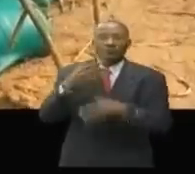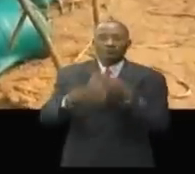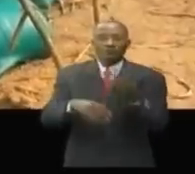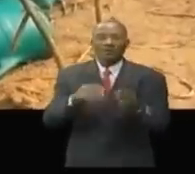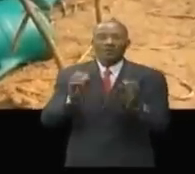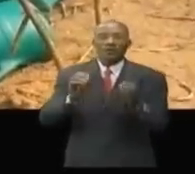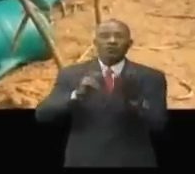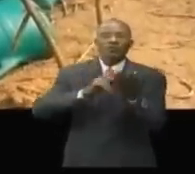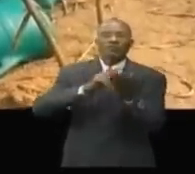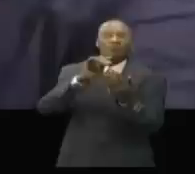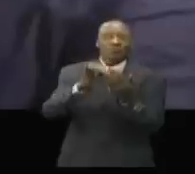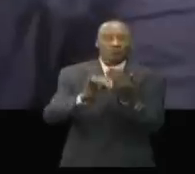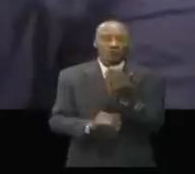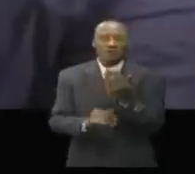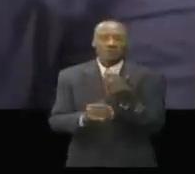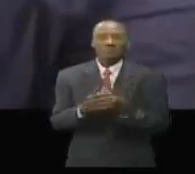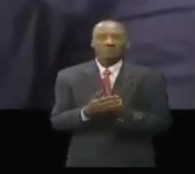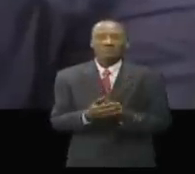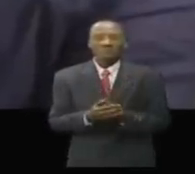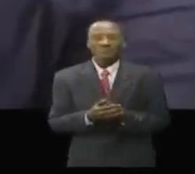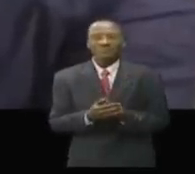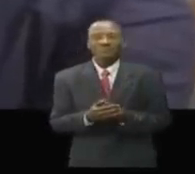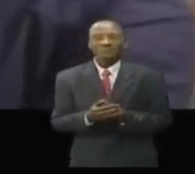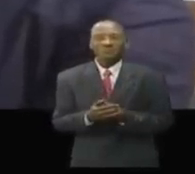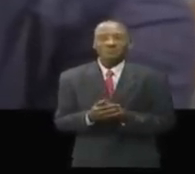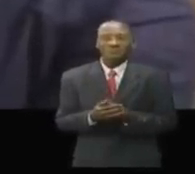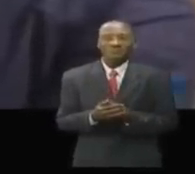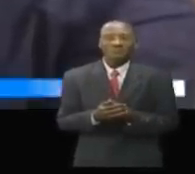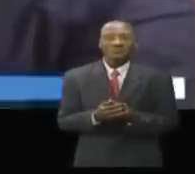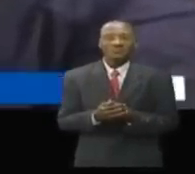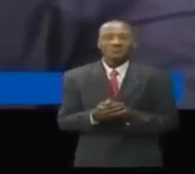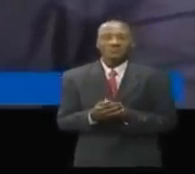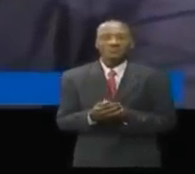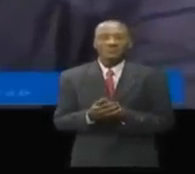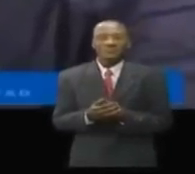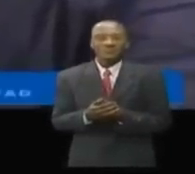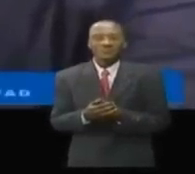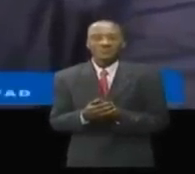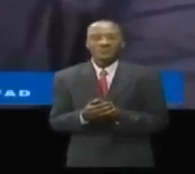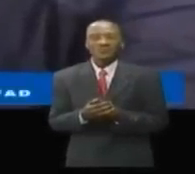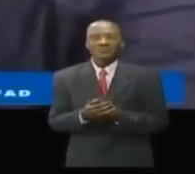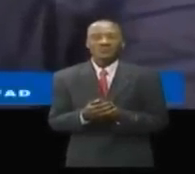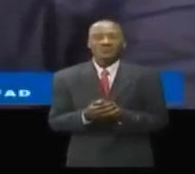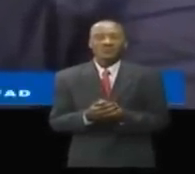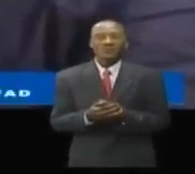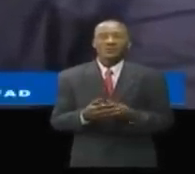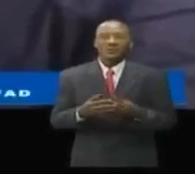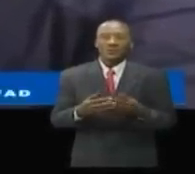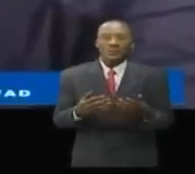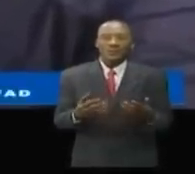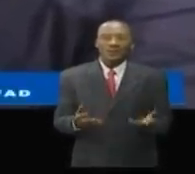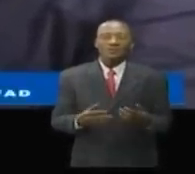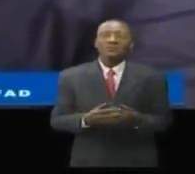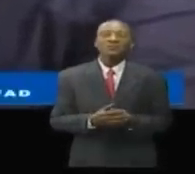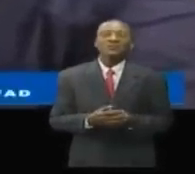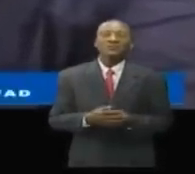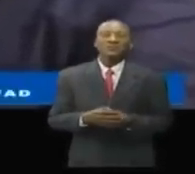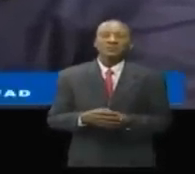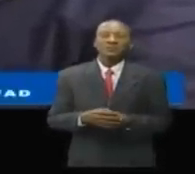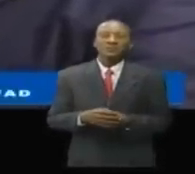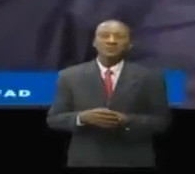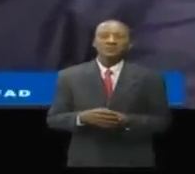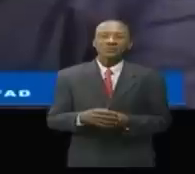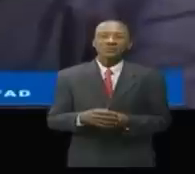laisse de bonnes impressions. Today, the last time we saw the borehole development since we were here 2 years ago has been